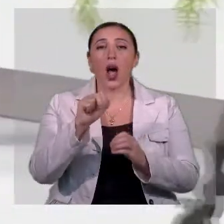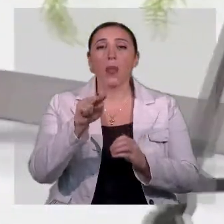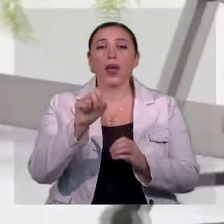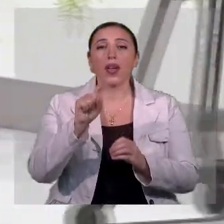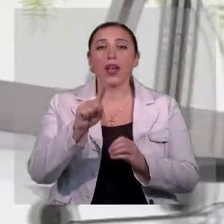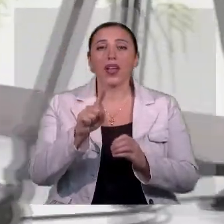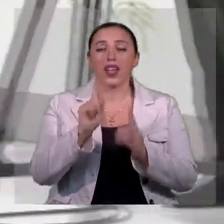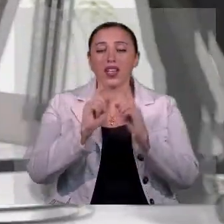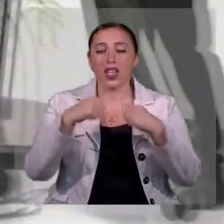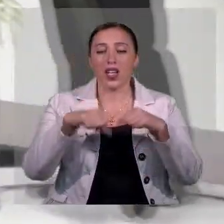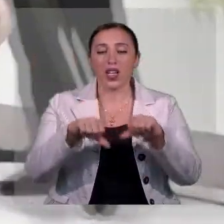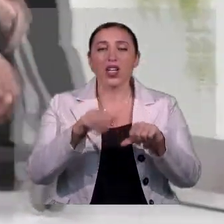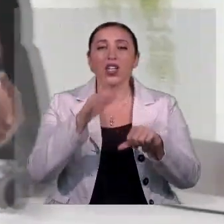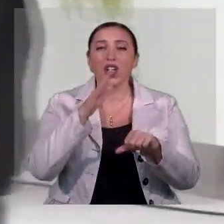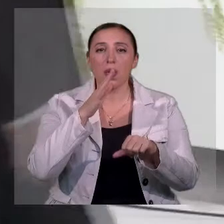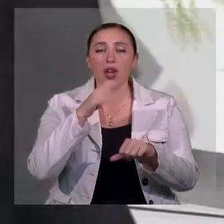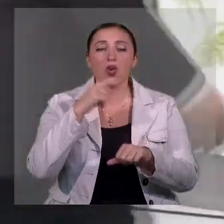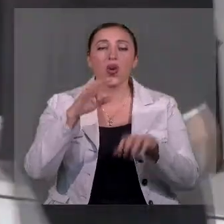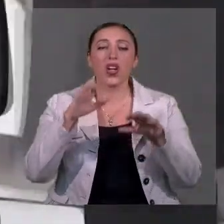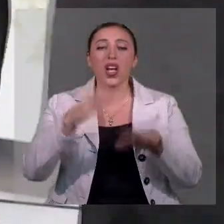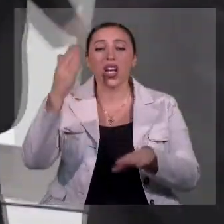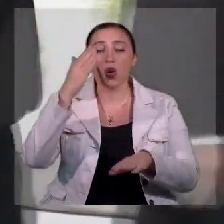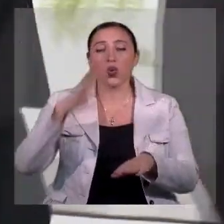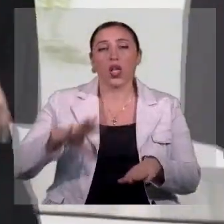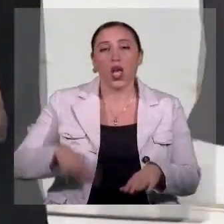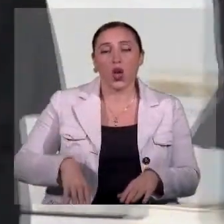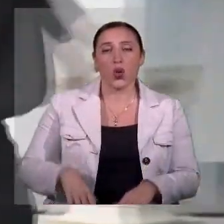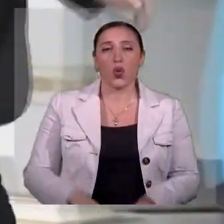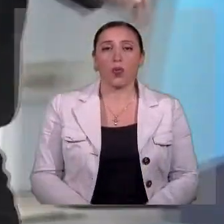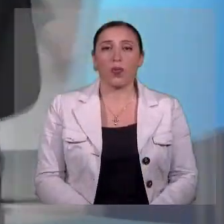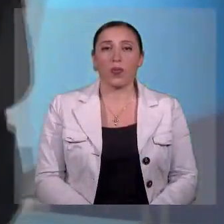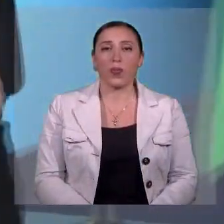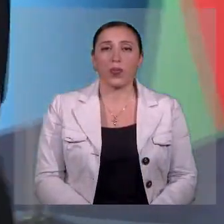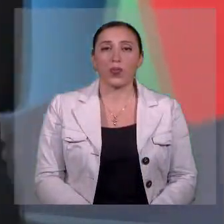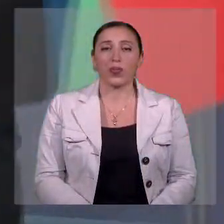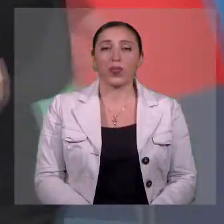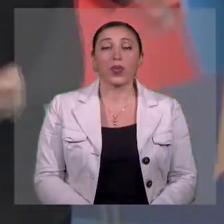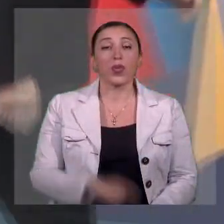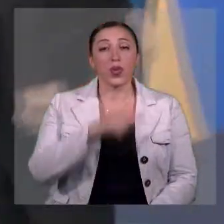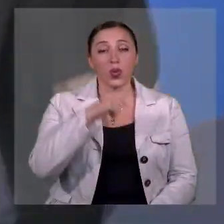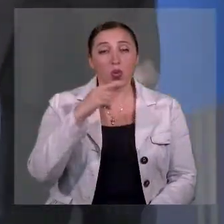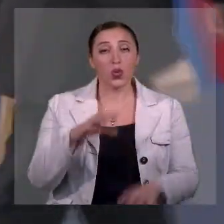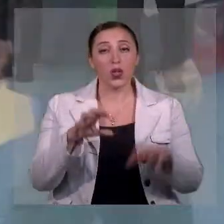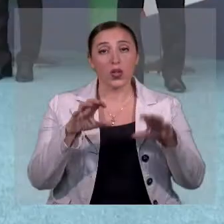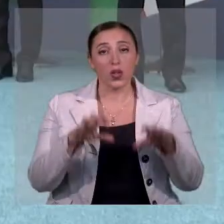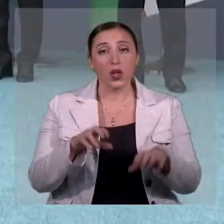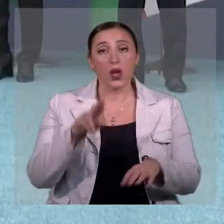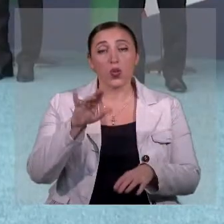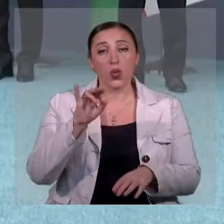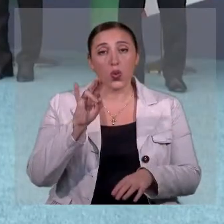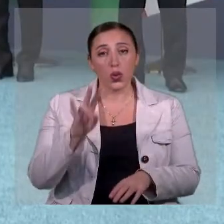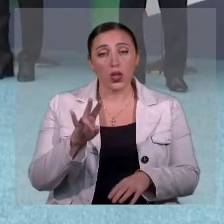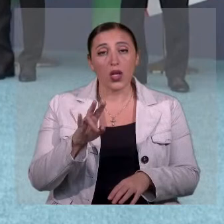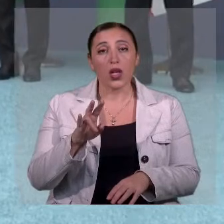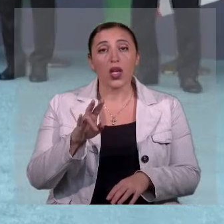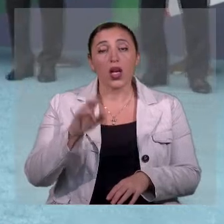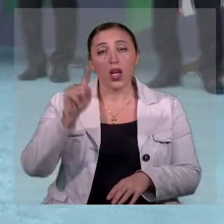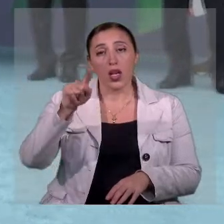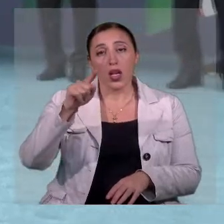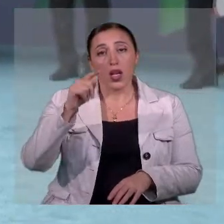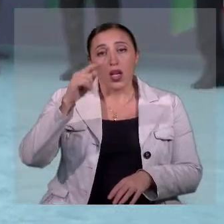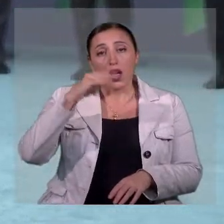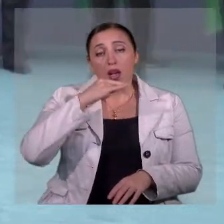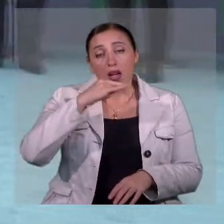ԱՊՀ գագաթնաժողովում Պուտինի ելույթից հետո։ Ռուսաստանի նախագահ Վլադիմիր Պուտինը Ղազախստանում